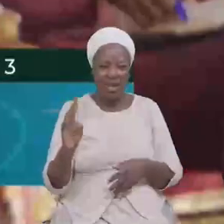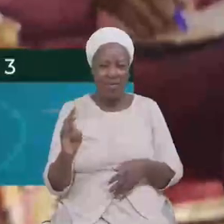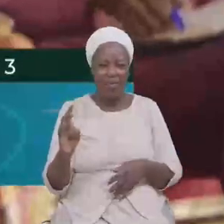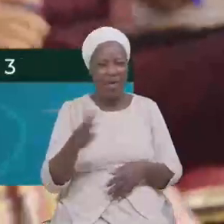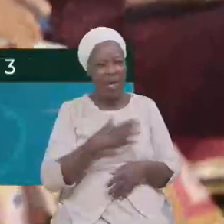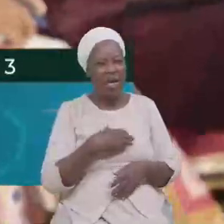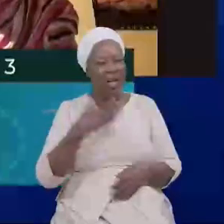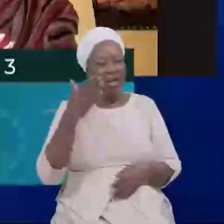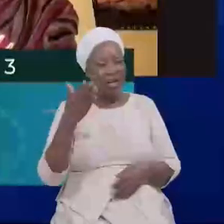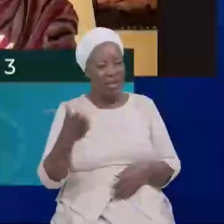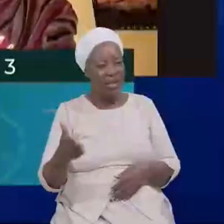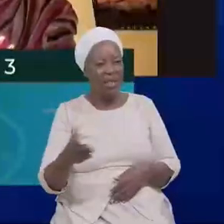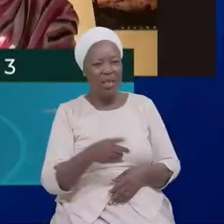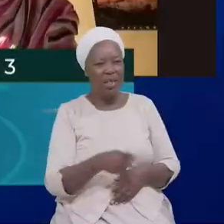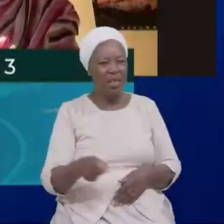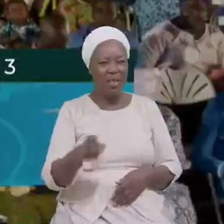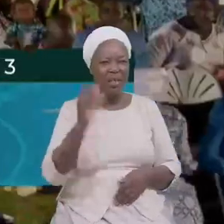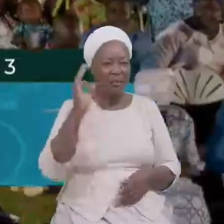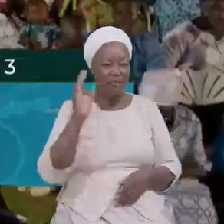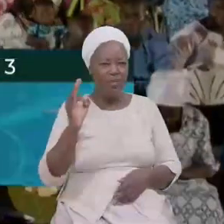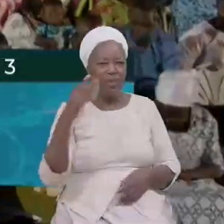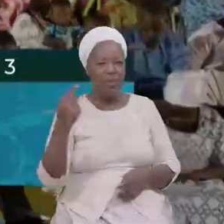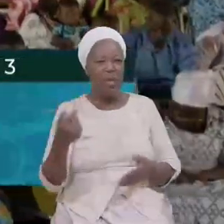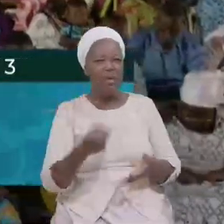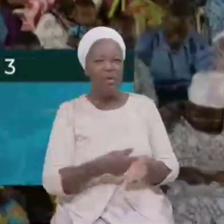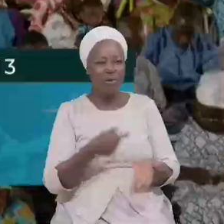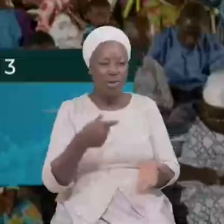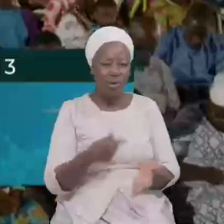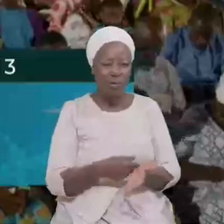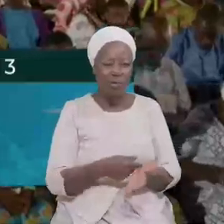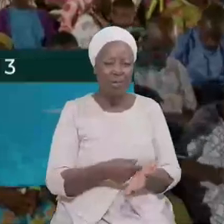Et ils y annoncèrent la bonne nouvelle.